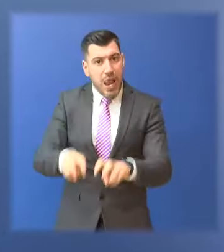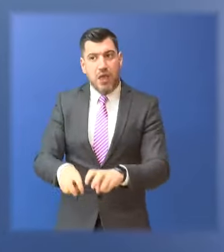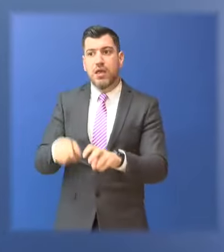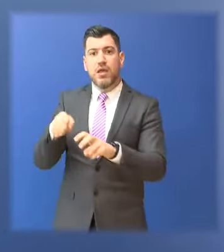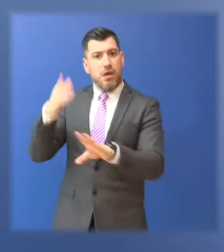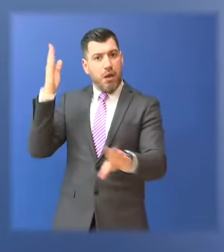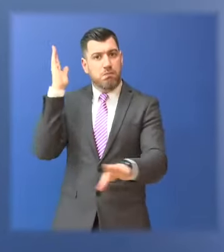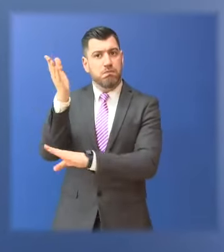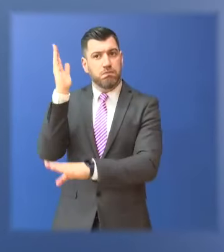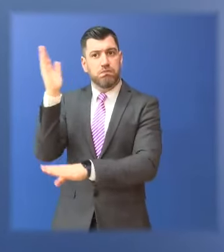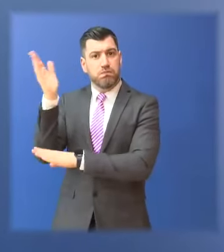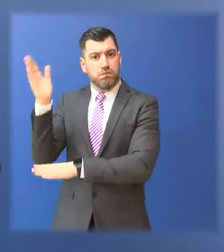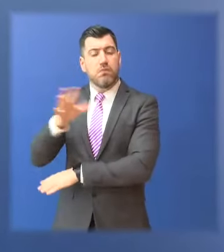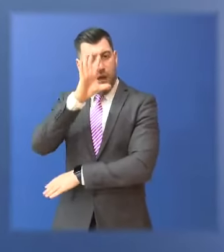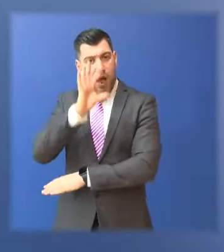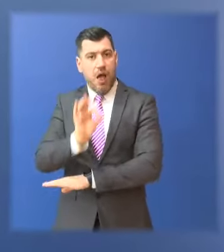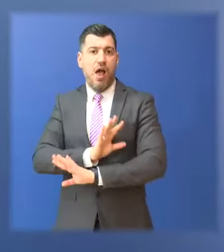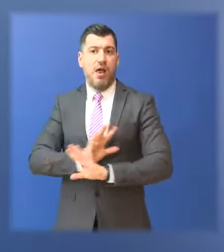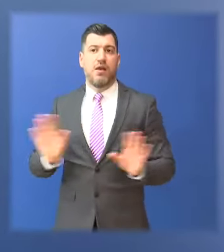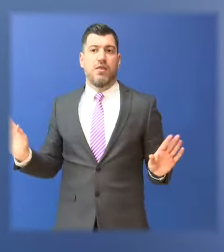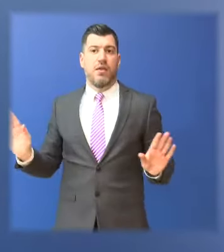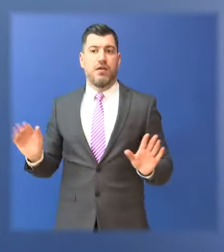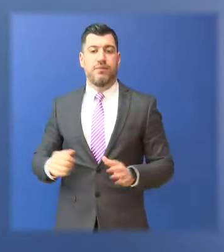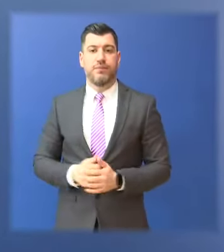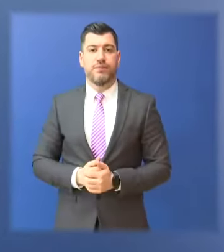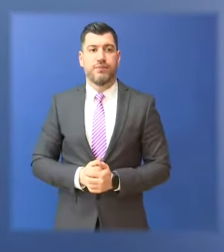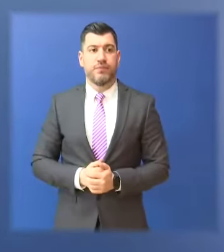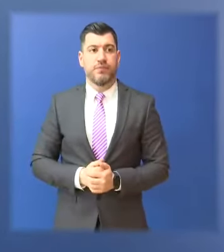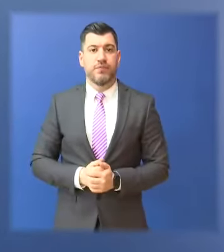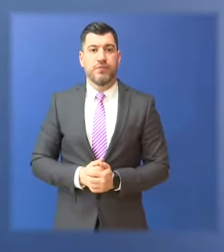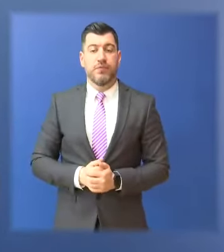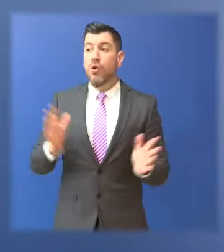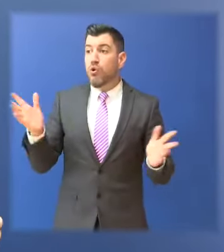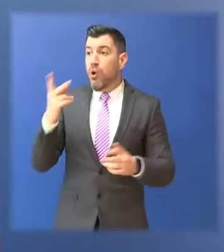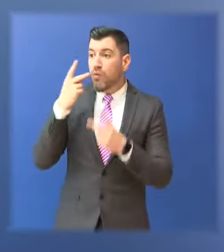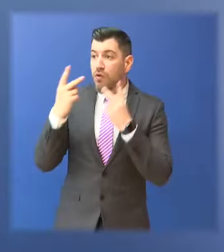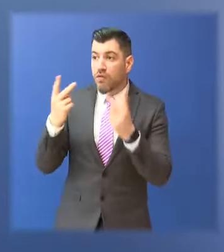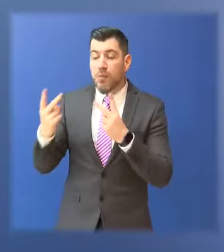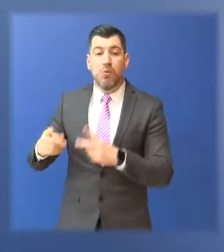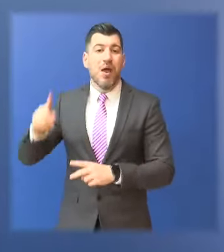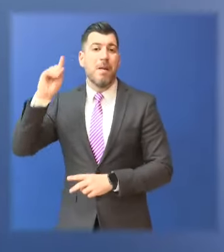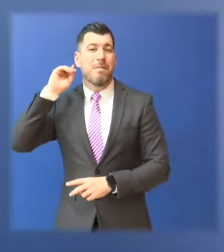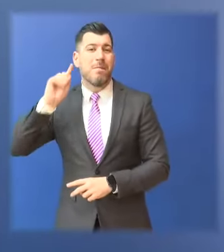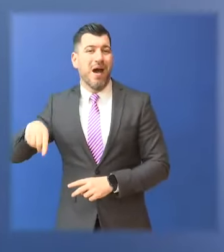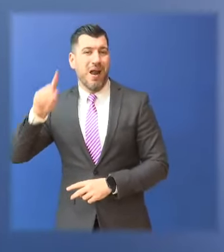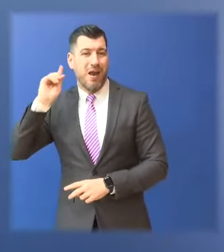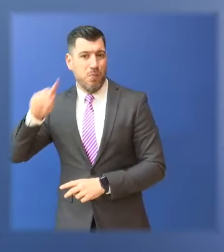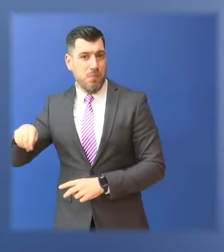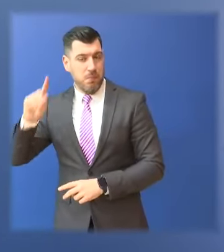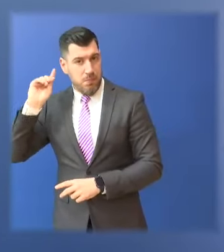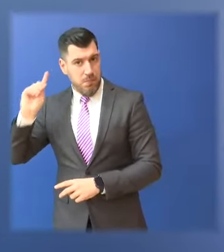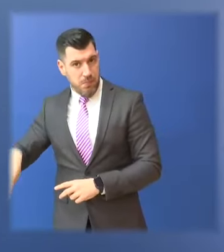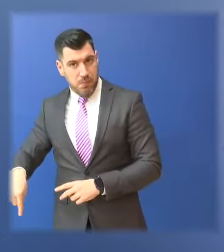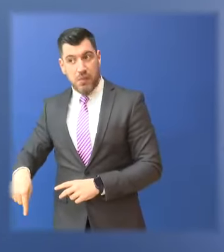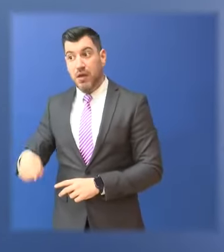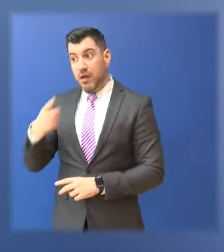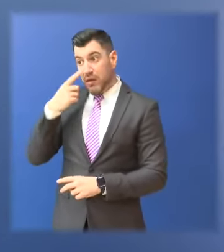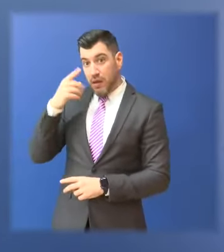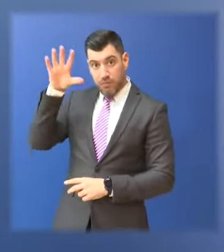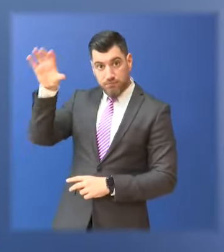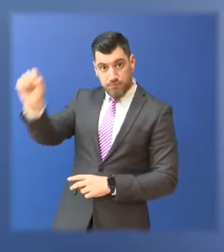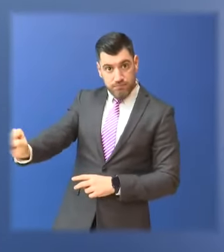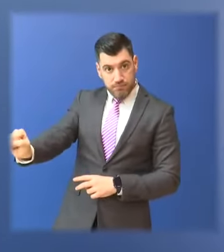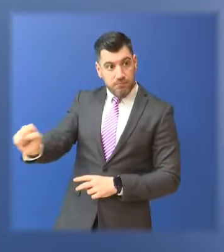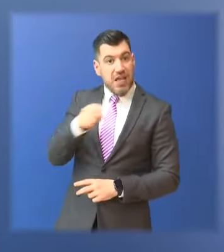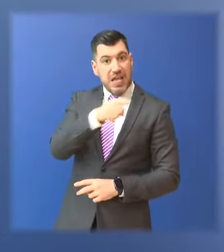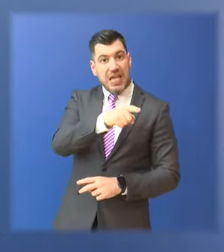πρόστιμα. Και όσο παρατηρείται παράνομη δραστηριότητα οπουδήποτε, και αυτό εντοπίζεται και αξιολογείται ως παράνομο από τους